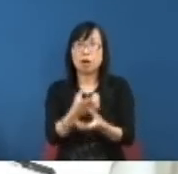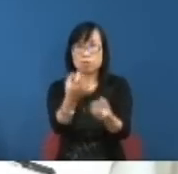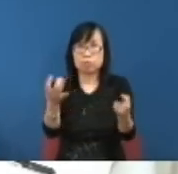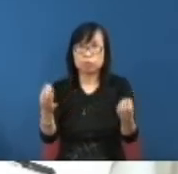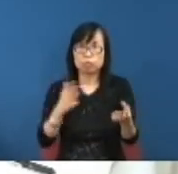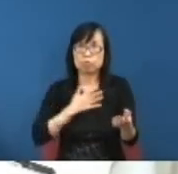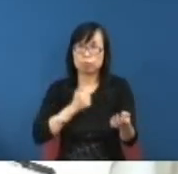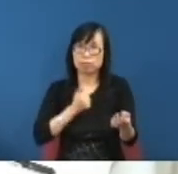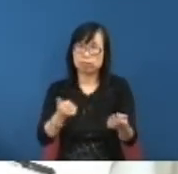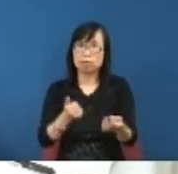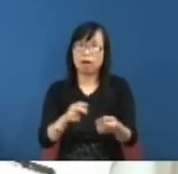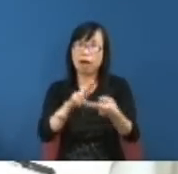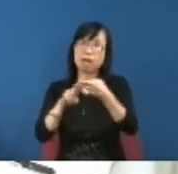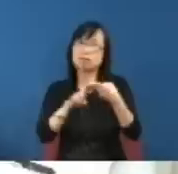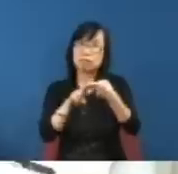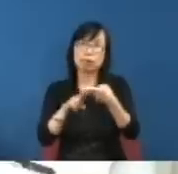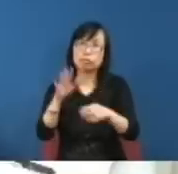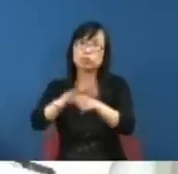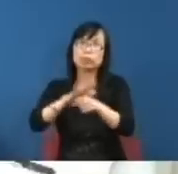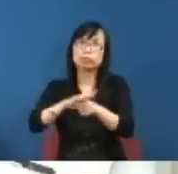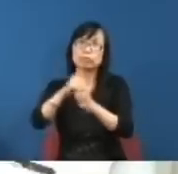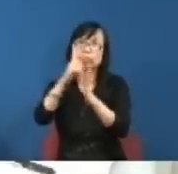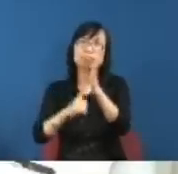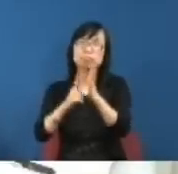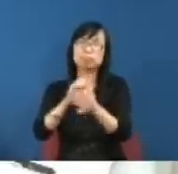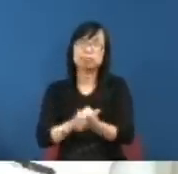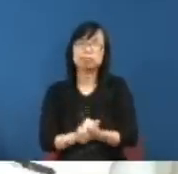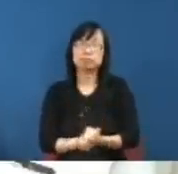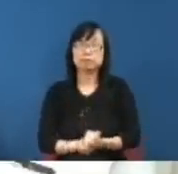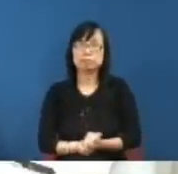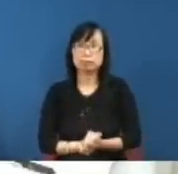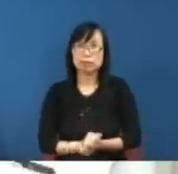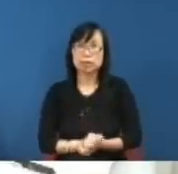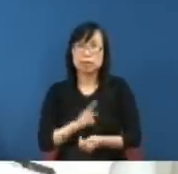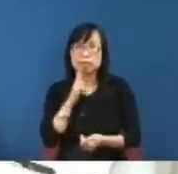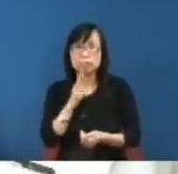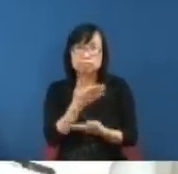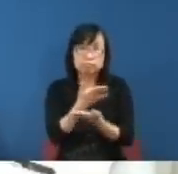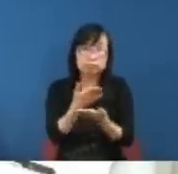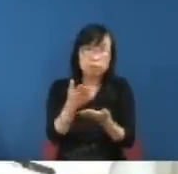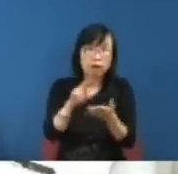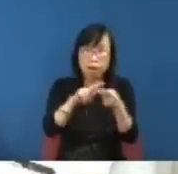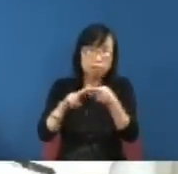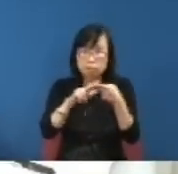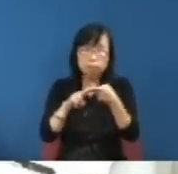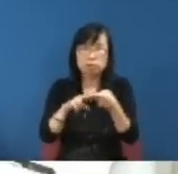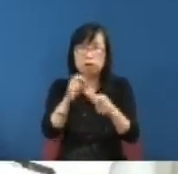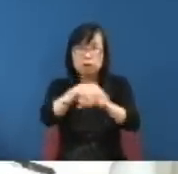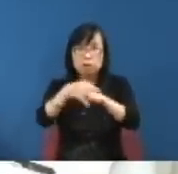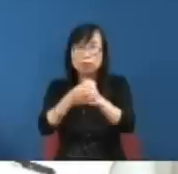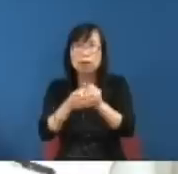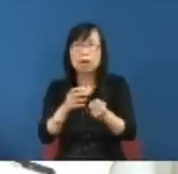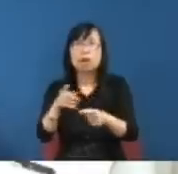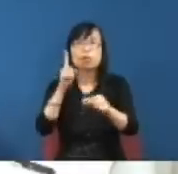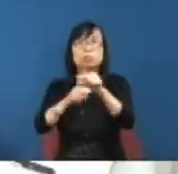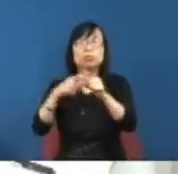準備做一樣的，咁亞洲日本的沒落就令到其他的亞洲國家有發展的機會，中國